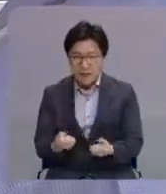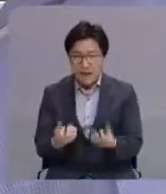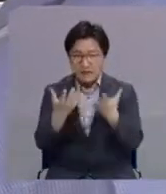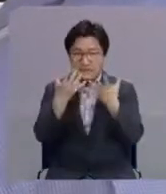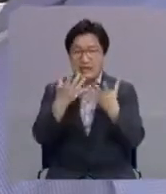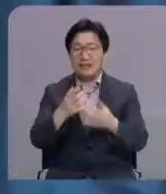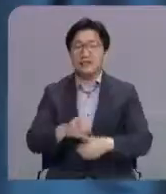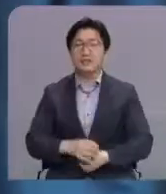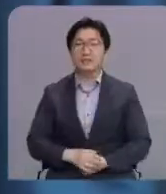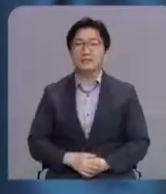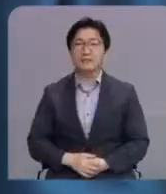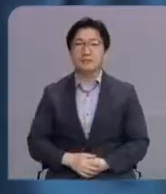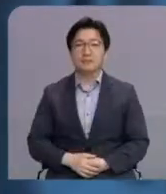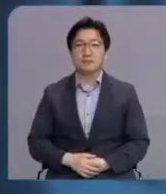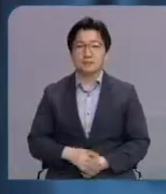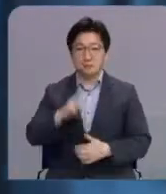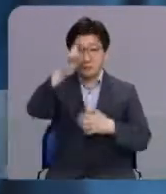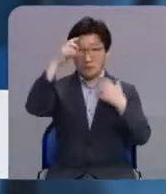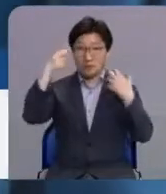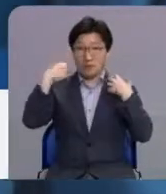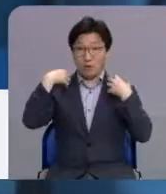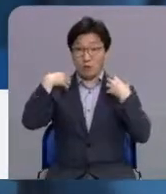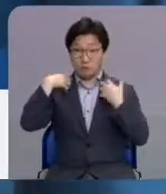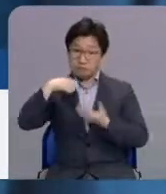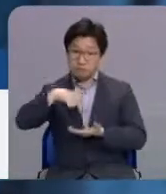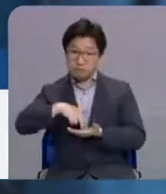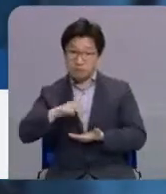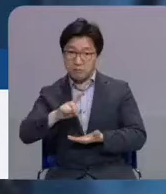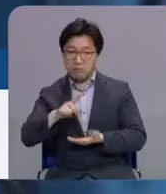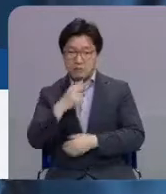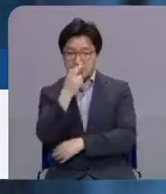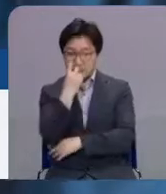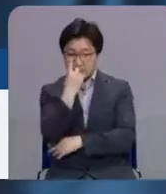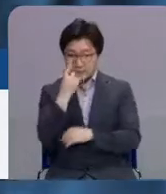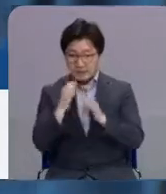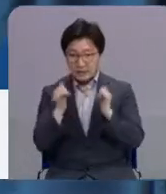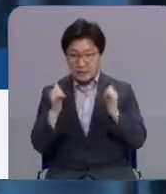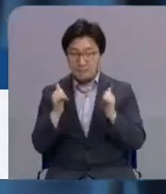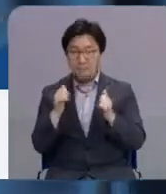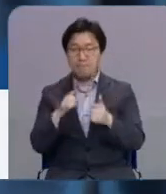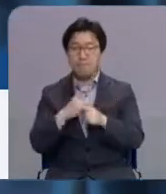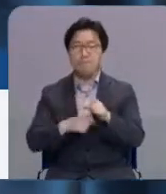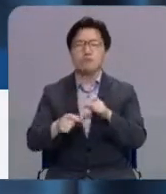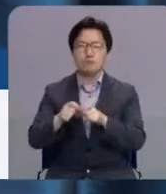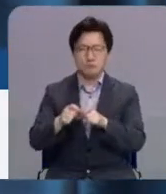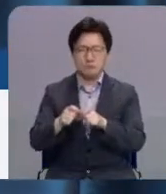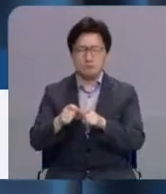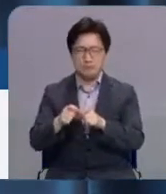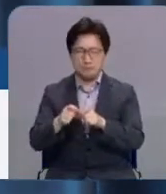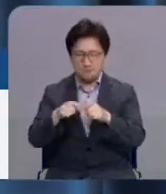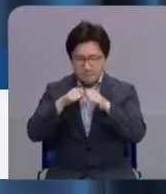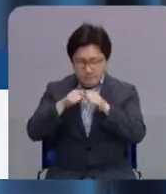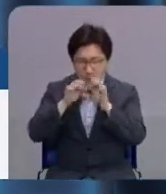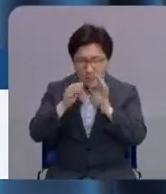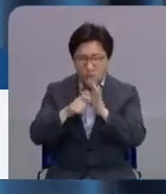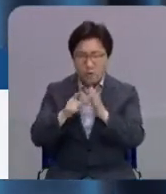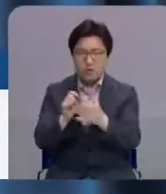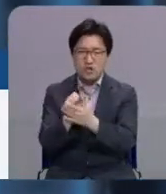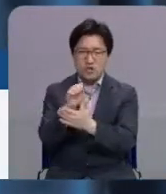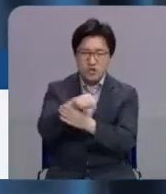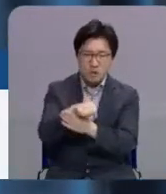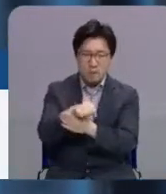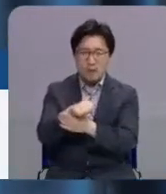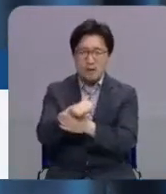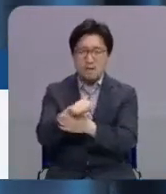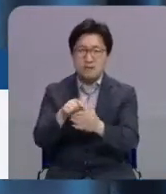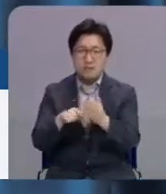있습니다. 정부에서는 지킴이 활동이 좀 더 고도화되고 결실을 거둘 수